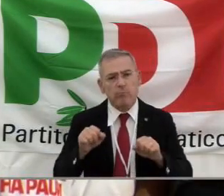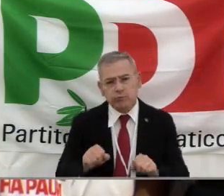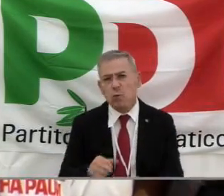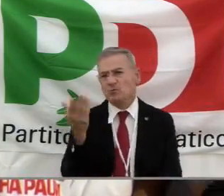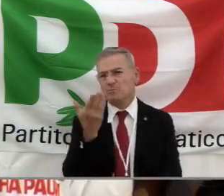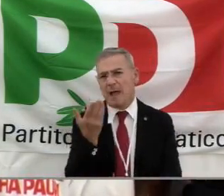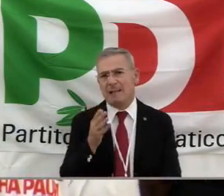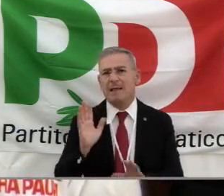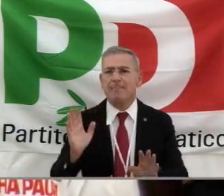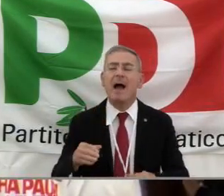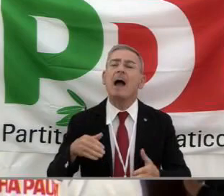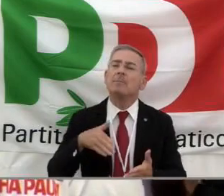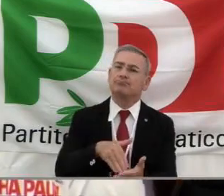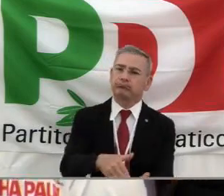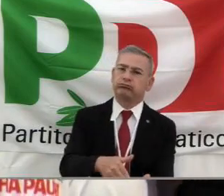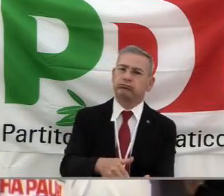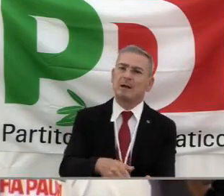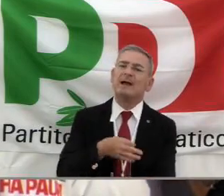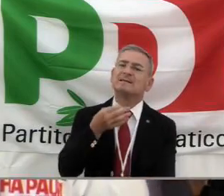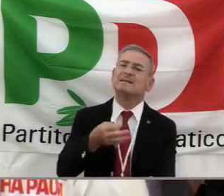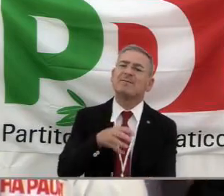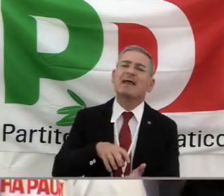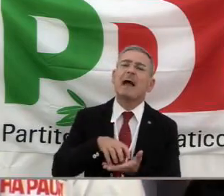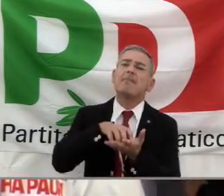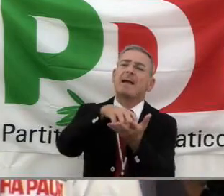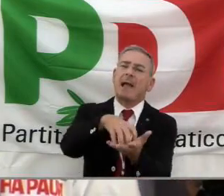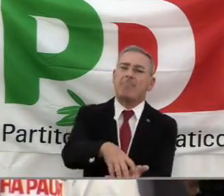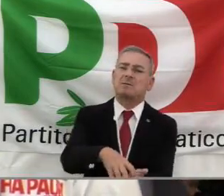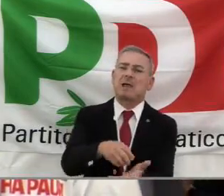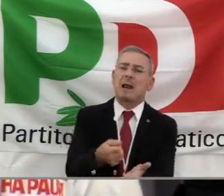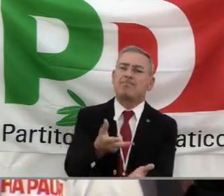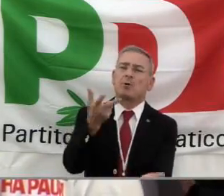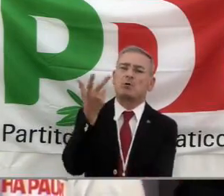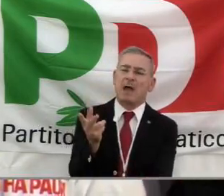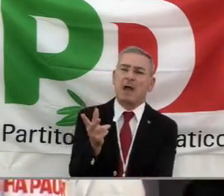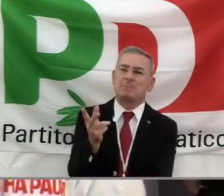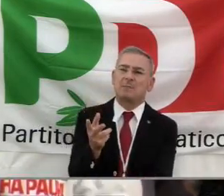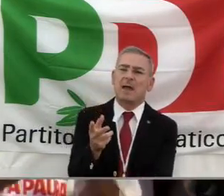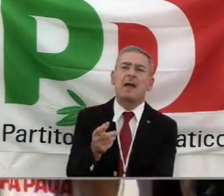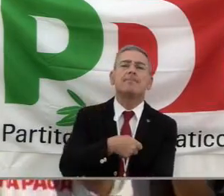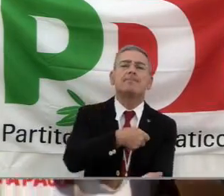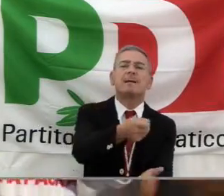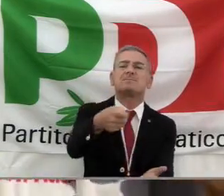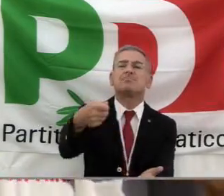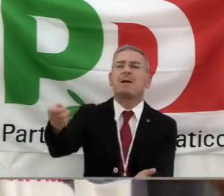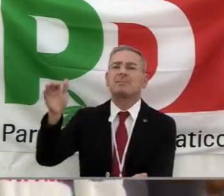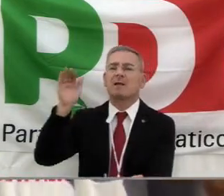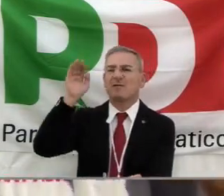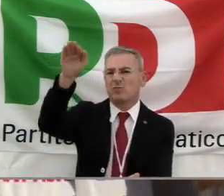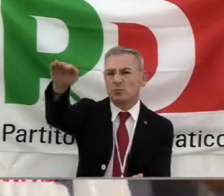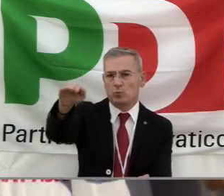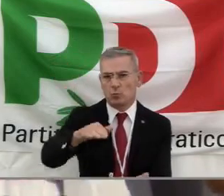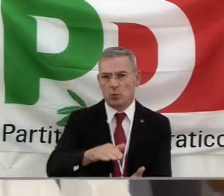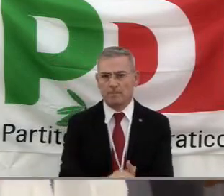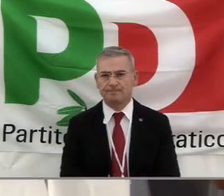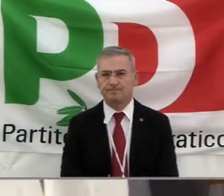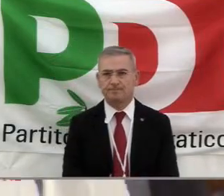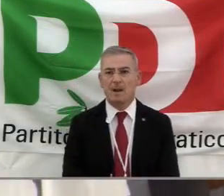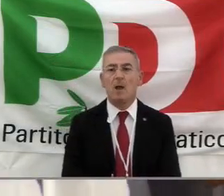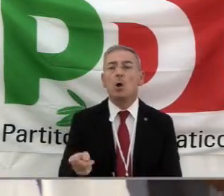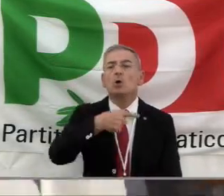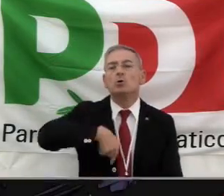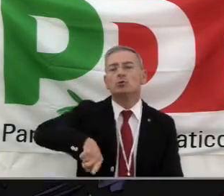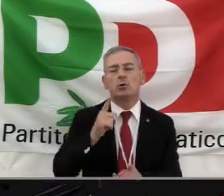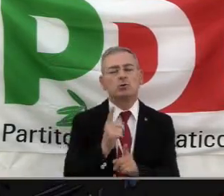ci sei, tu hai già un capitale fondamentale che va speso per il futuro. E